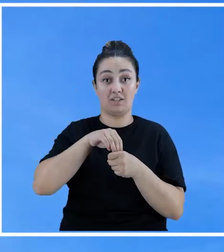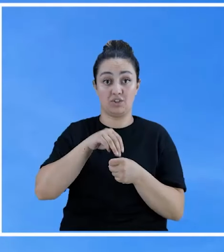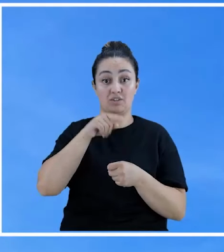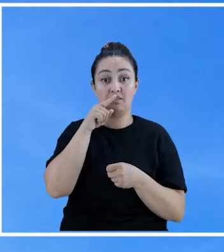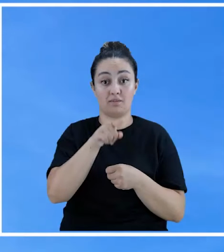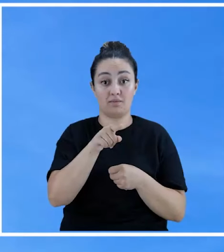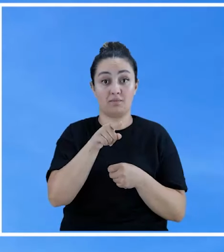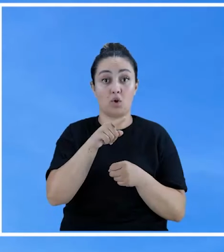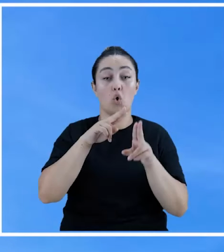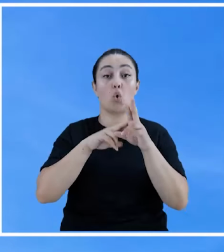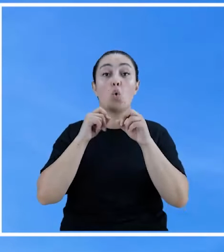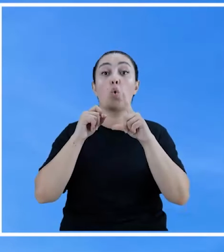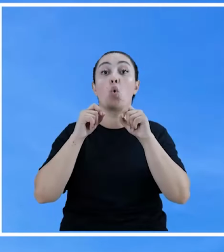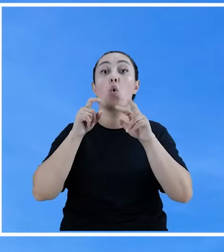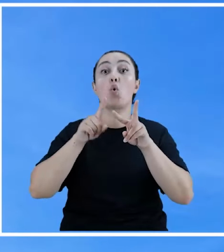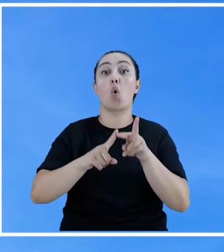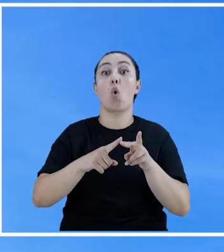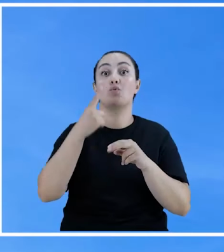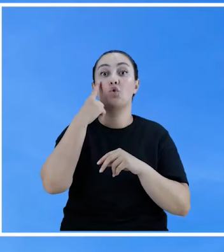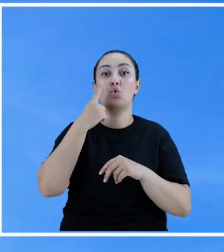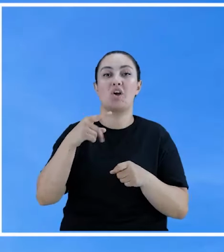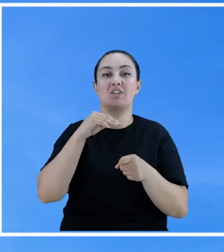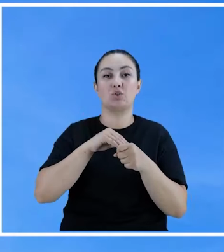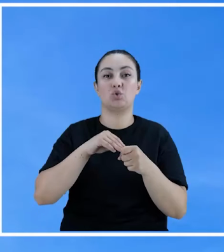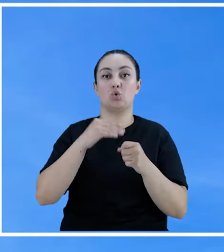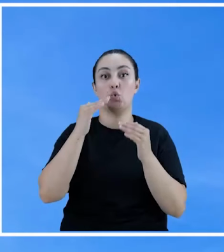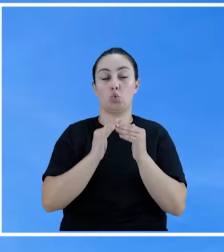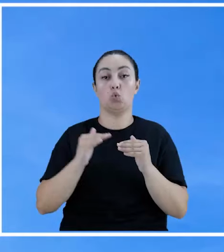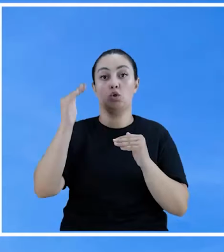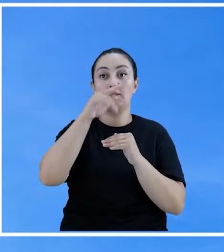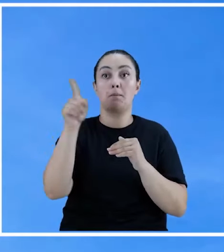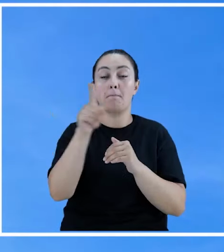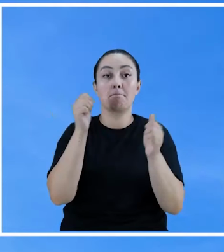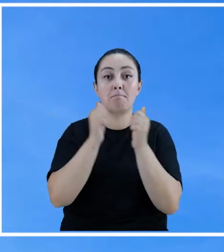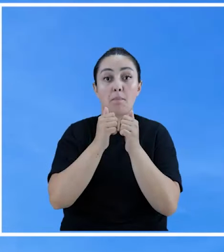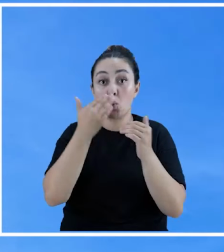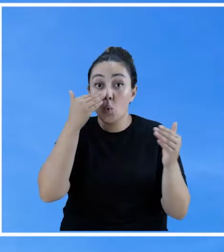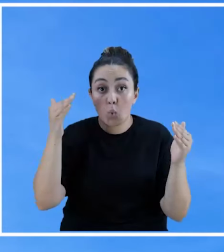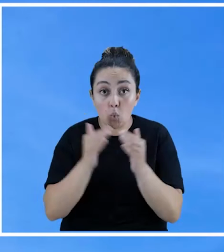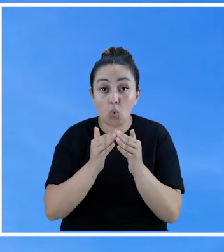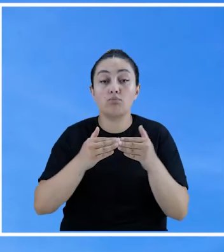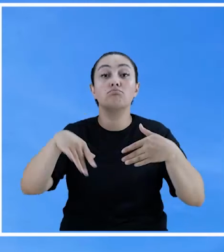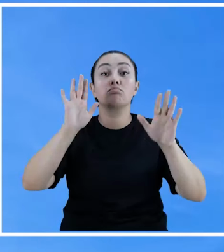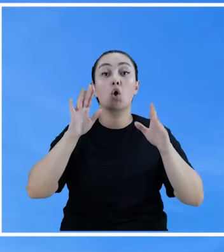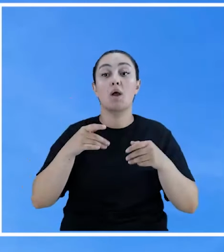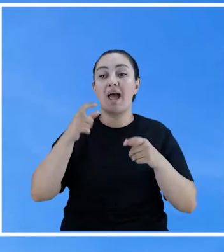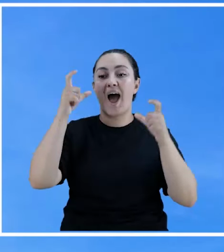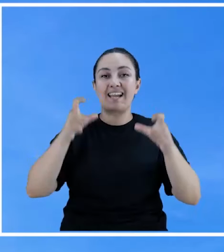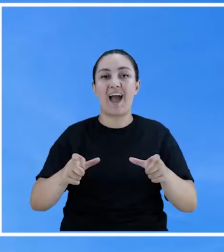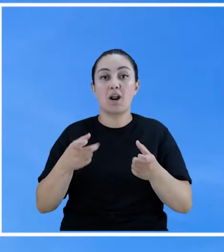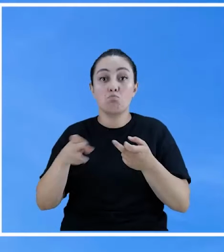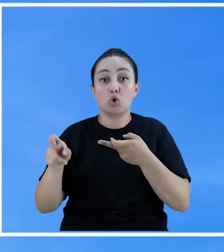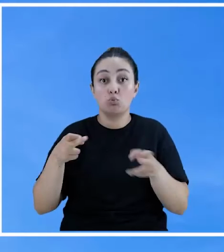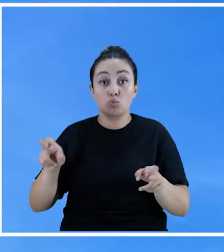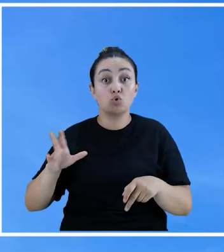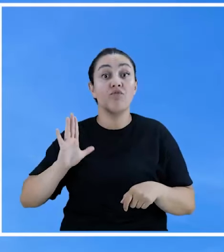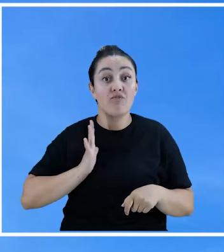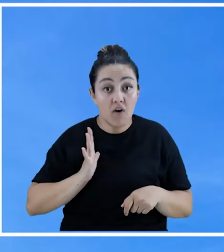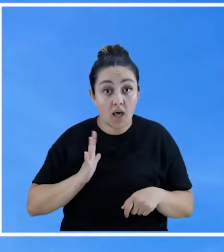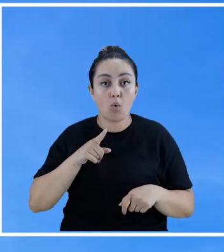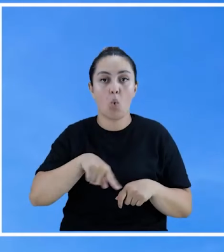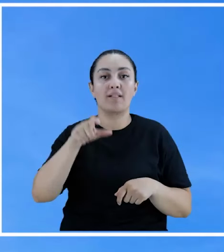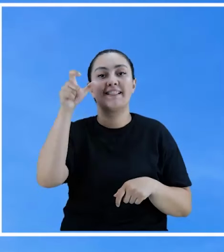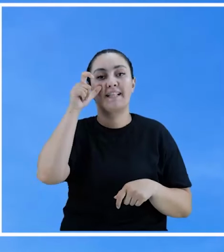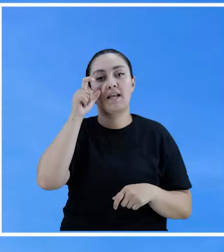yüksekliğinin ve kolon yüksekliklerinin birbirlerine uygun mu? Aralarında boşluklar bırakılmış mı bir bitişik nizamlı